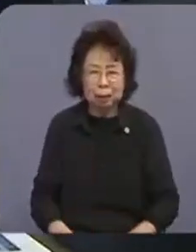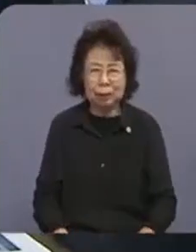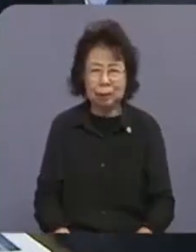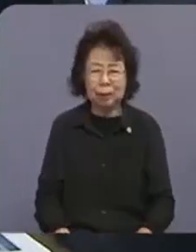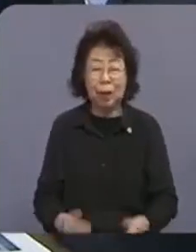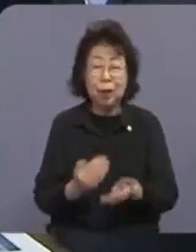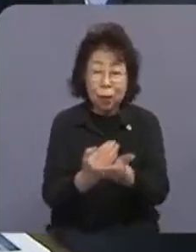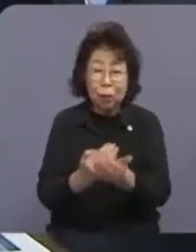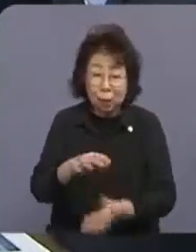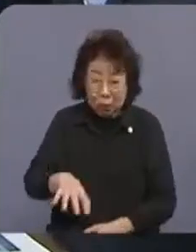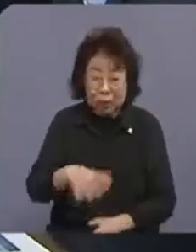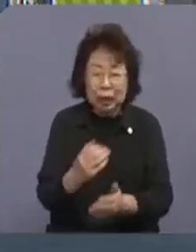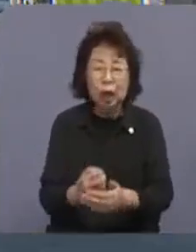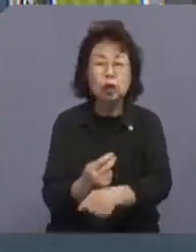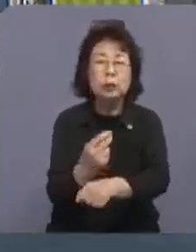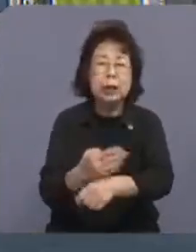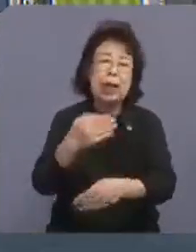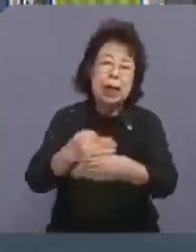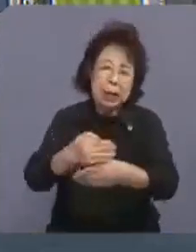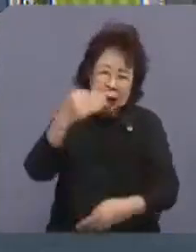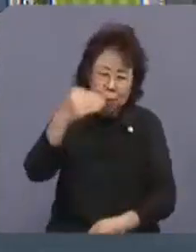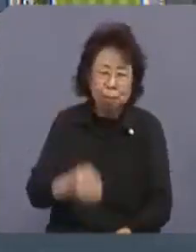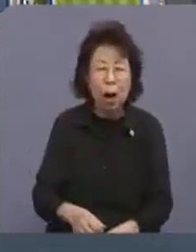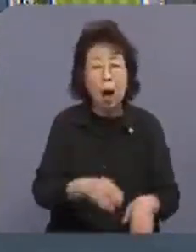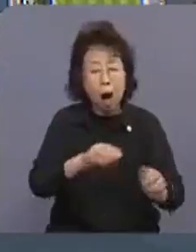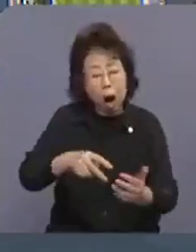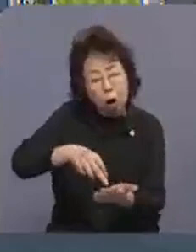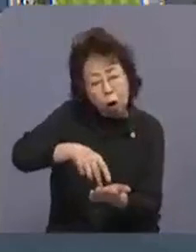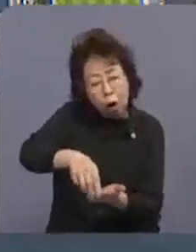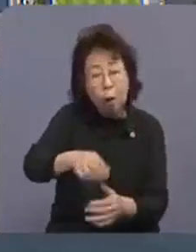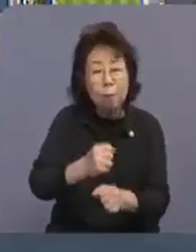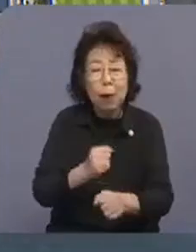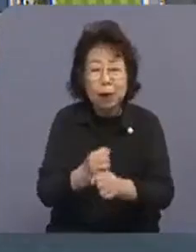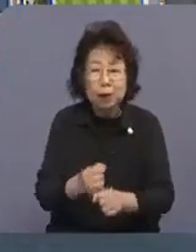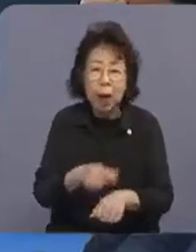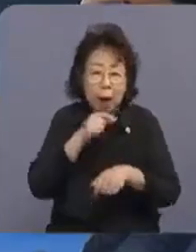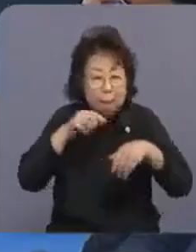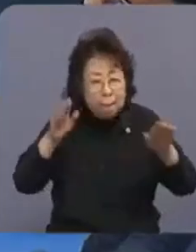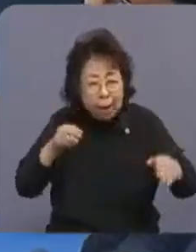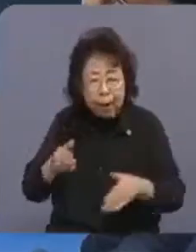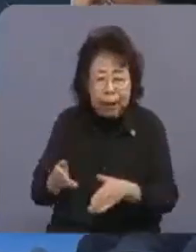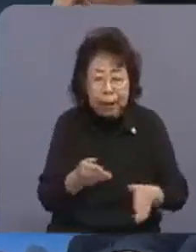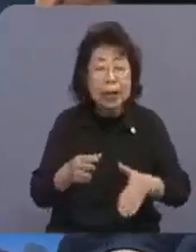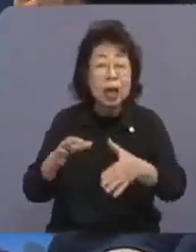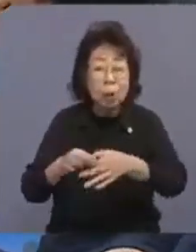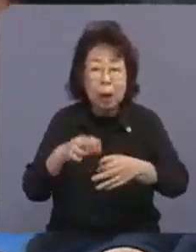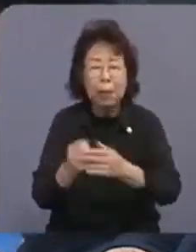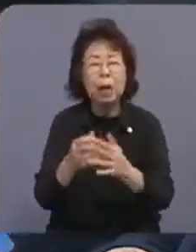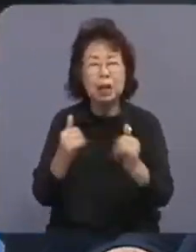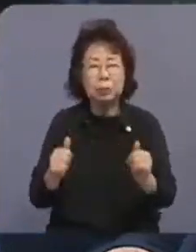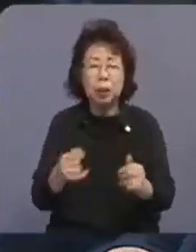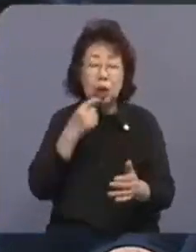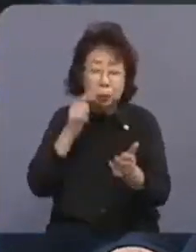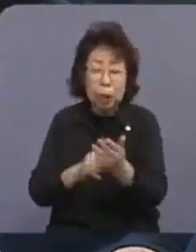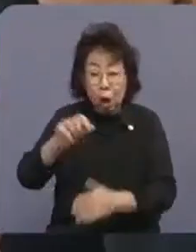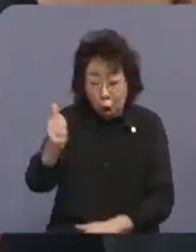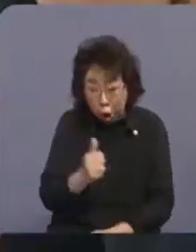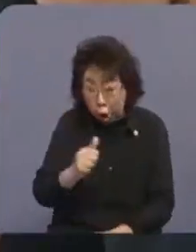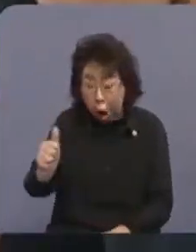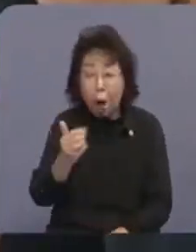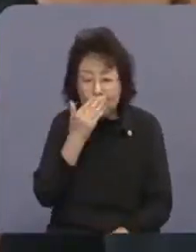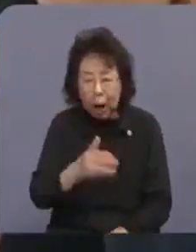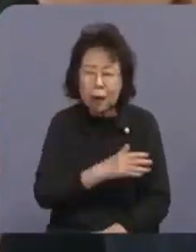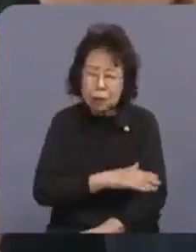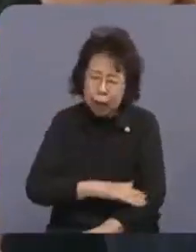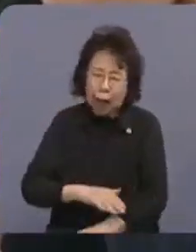요트 경기장 24시간 개방 수변 보행로 조선과 갈매길 연결 등 시민들이 쉽게 오가며 활용할 수 있게